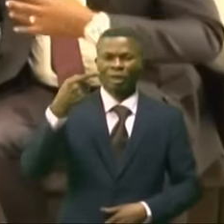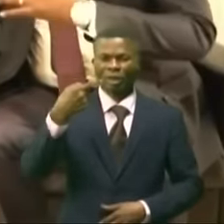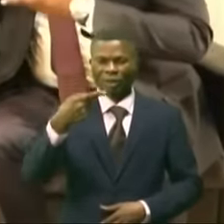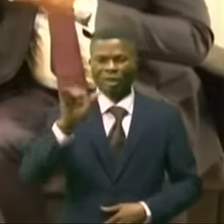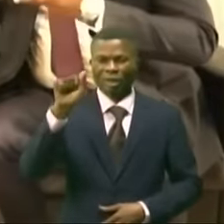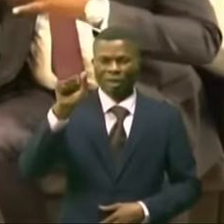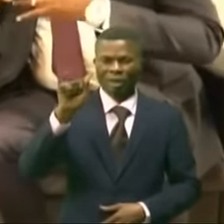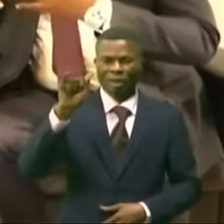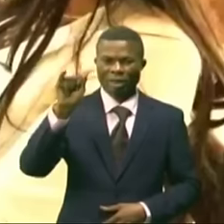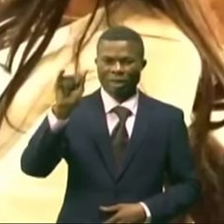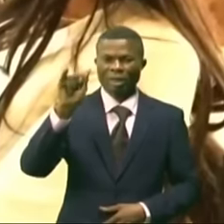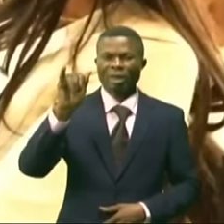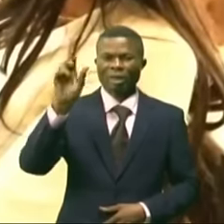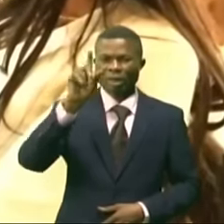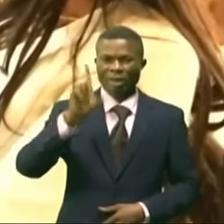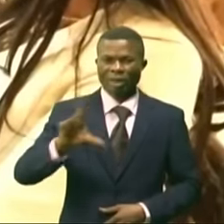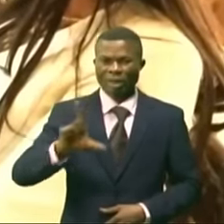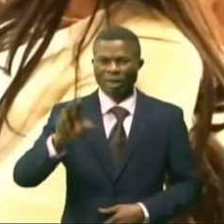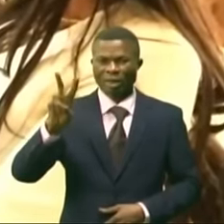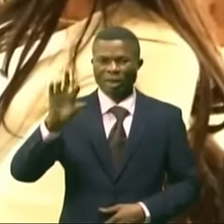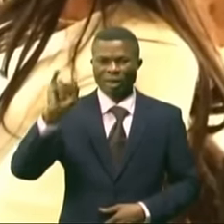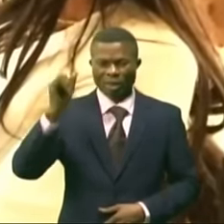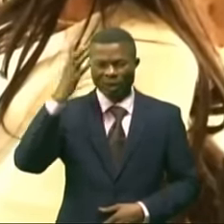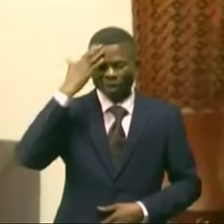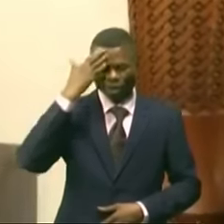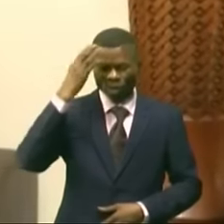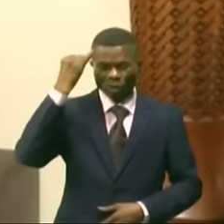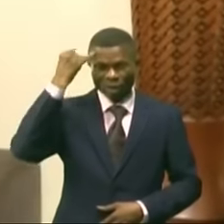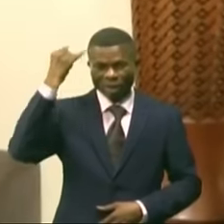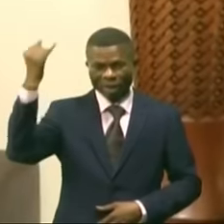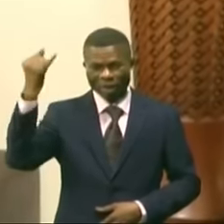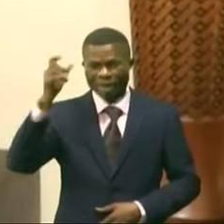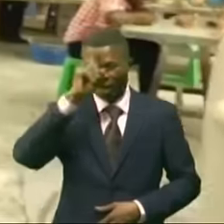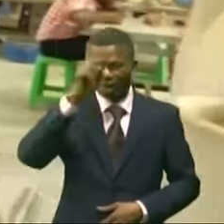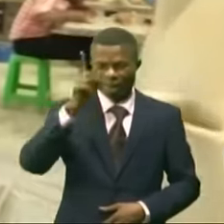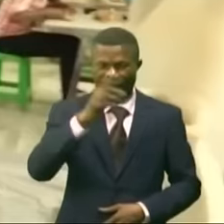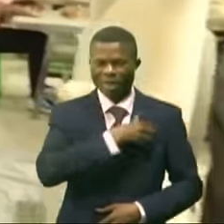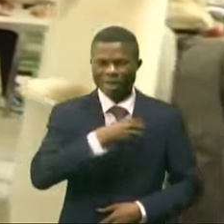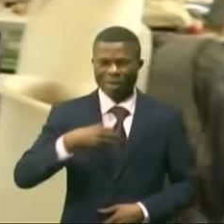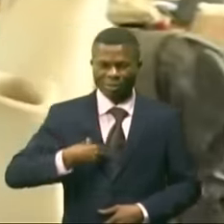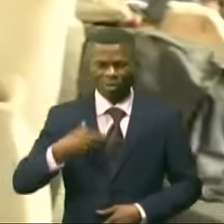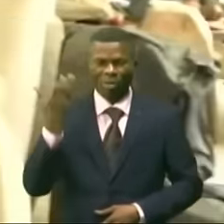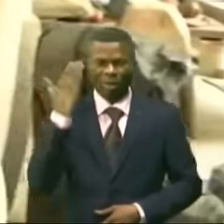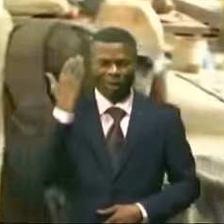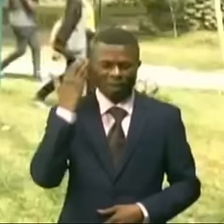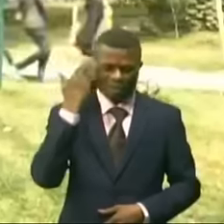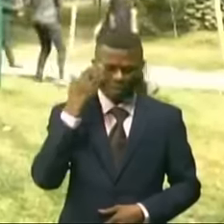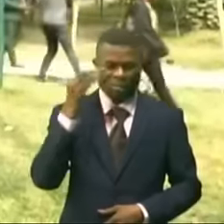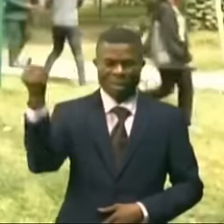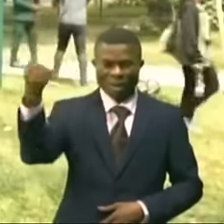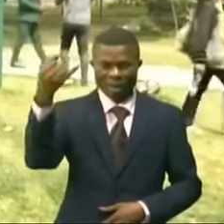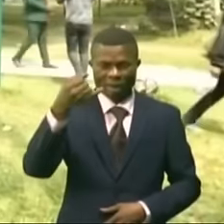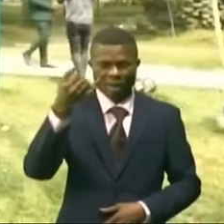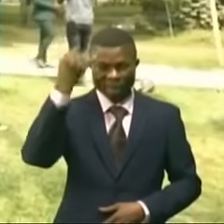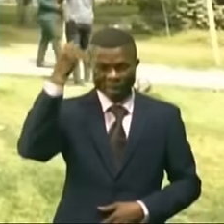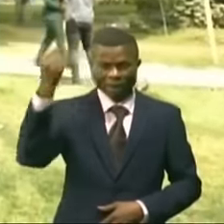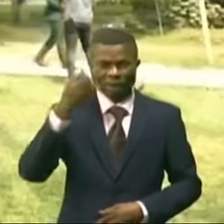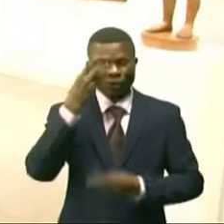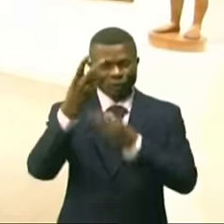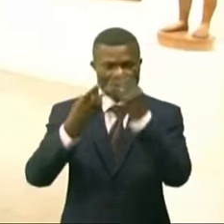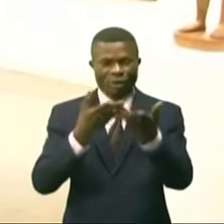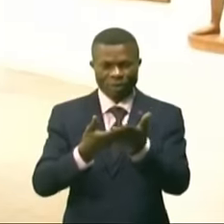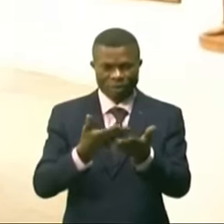niembo s'est imprégné de l'expertise des hommes et de femmes desart une visite guidée avec le DG de l'Académie de